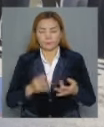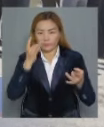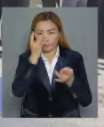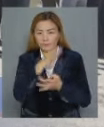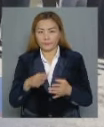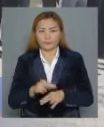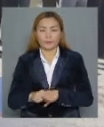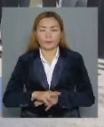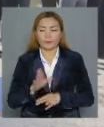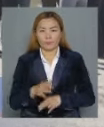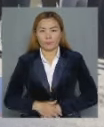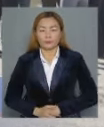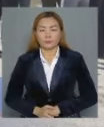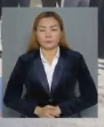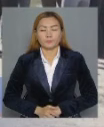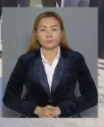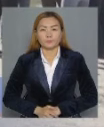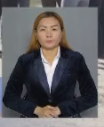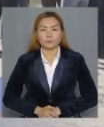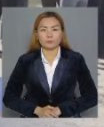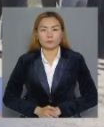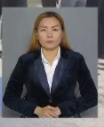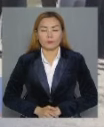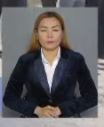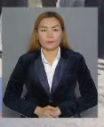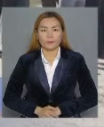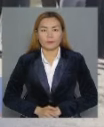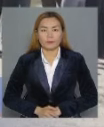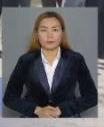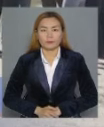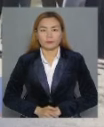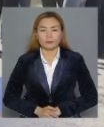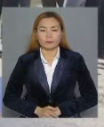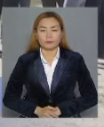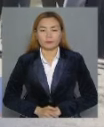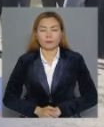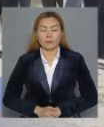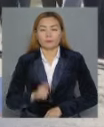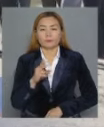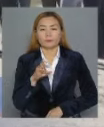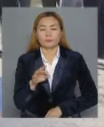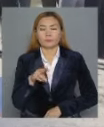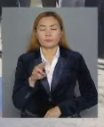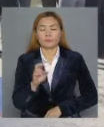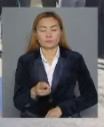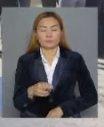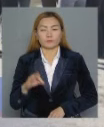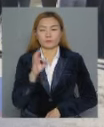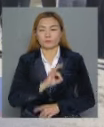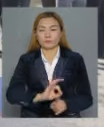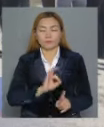мәдениетіне, бөлек жинау мәдениетіне үйрету. Себебі бұл экопункттың мақсаты тек